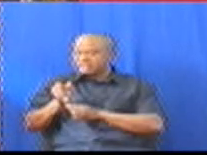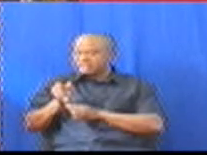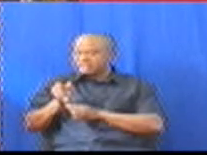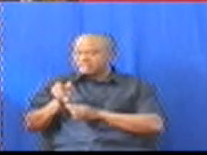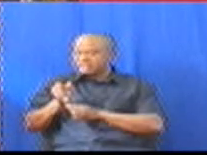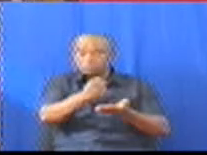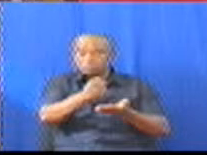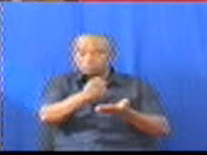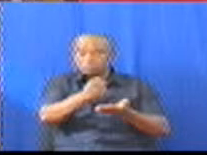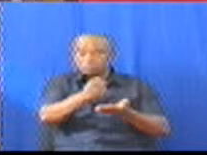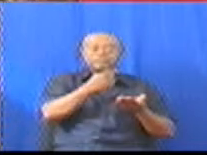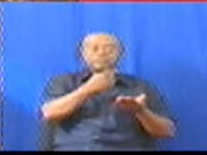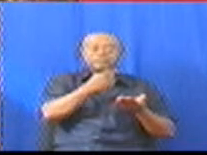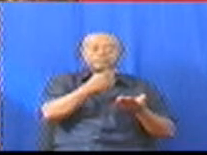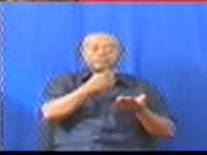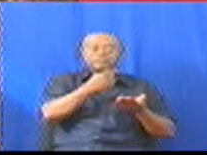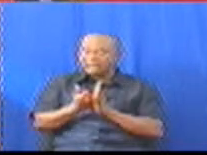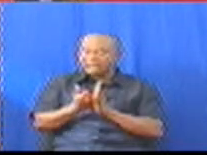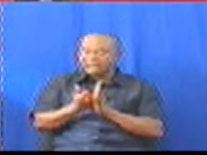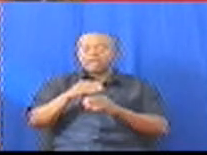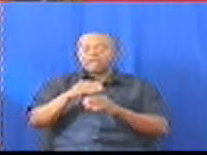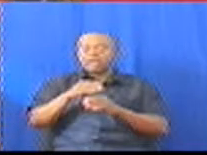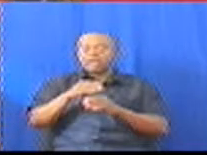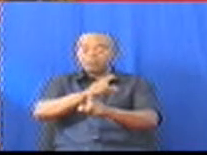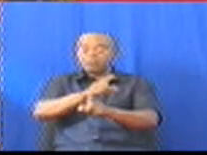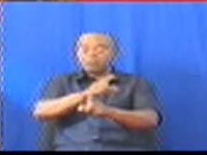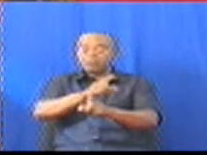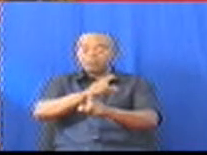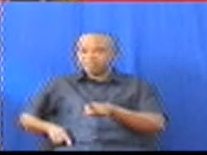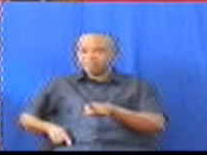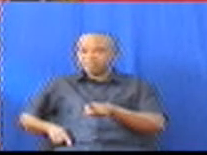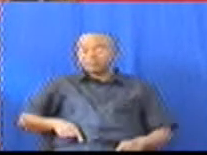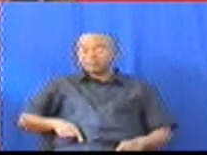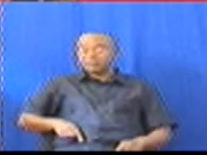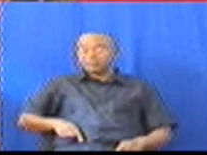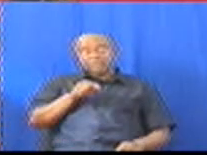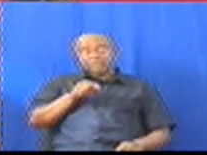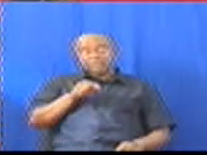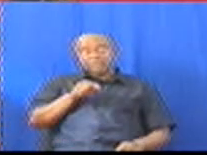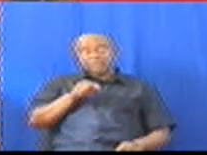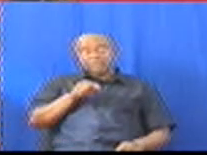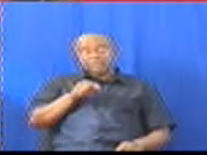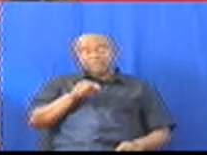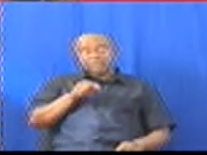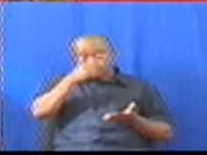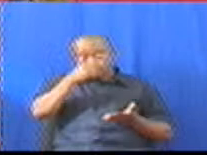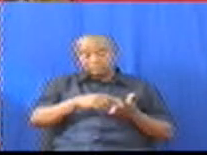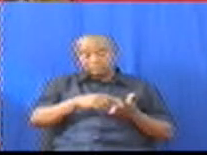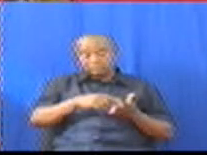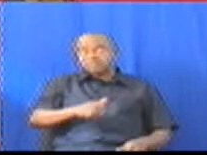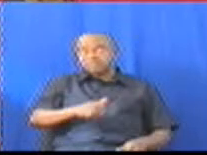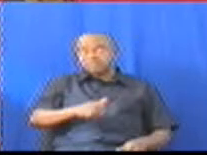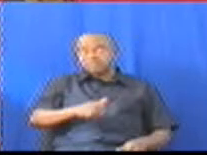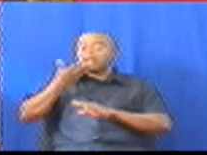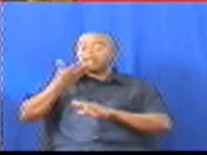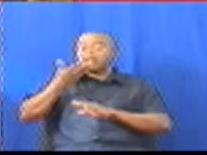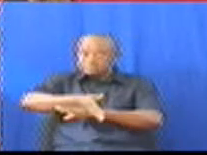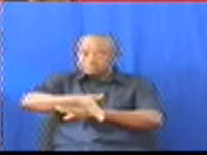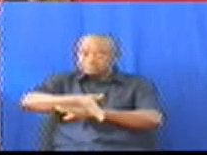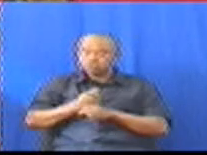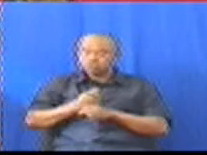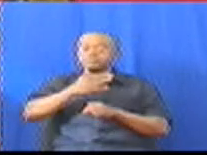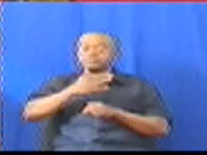the service. Marekebisho haya yanaenda kumpa mamlaka raisi kuweza kuingilia shughuli za